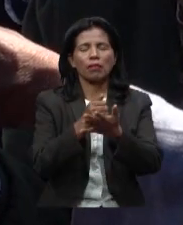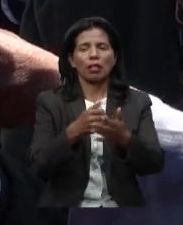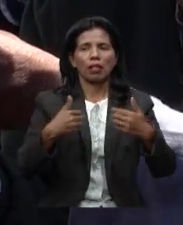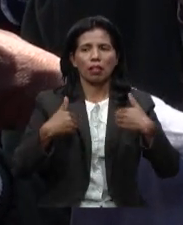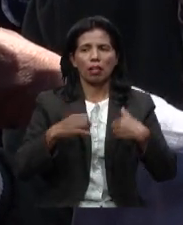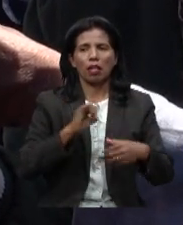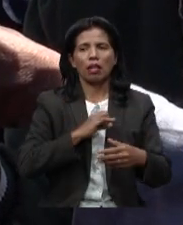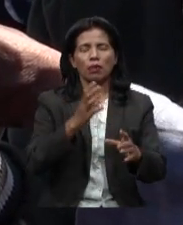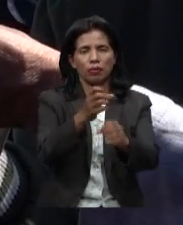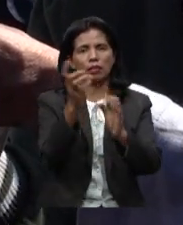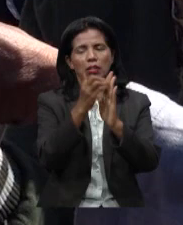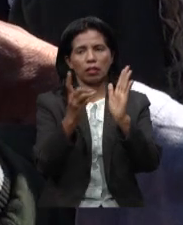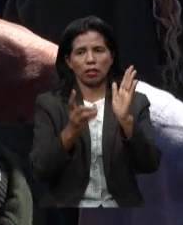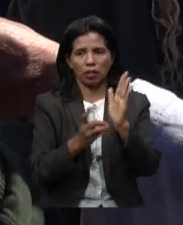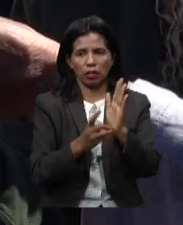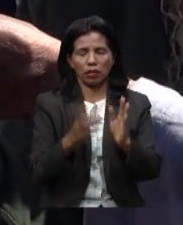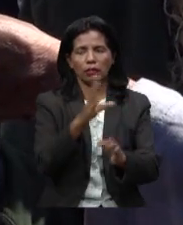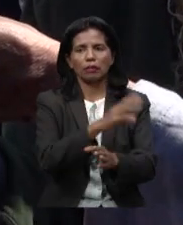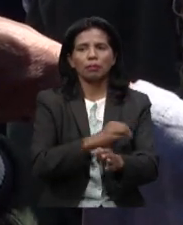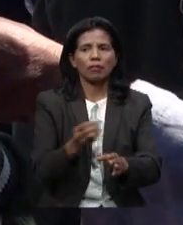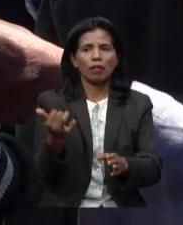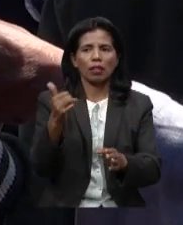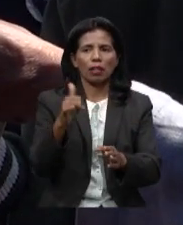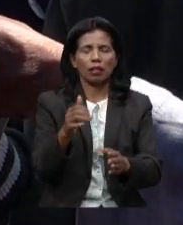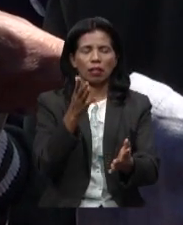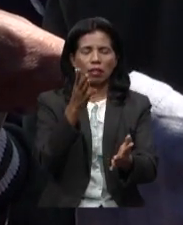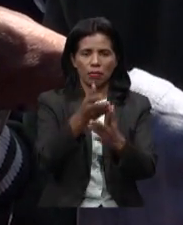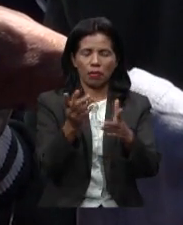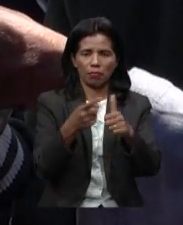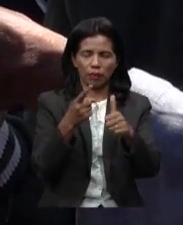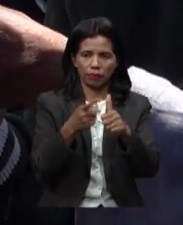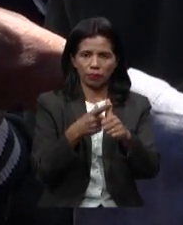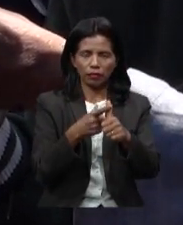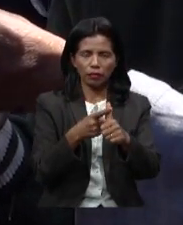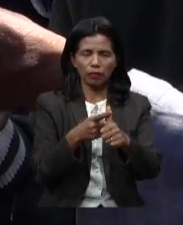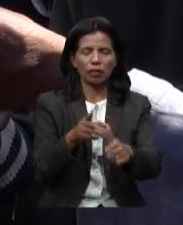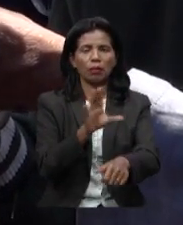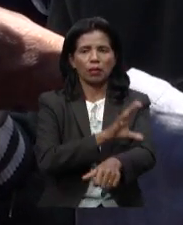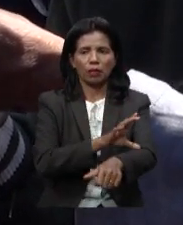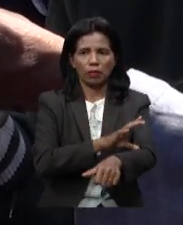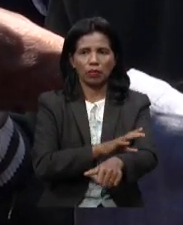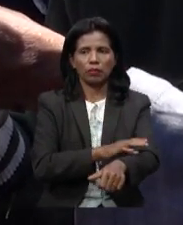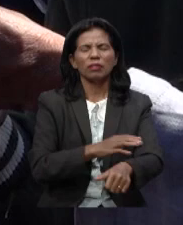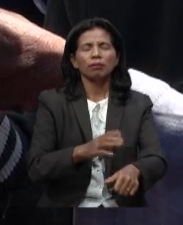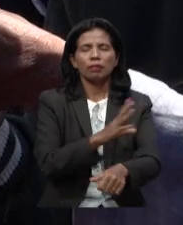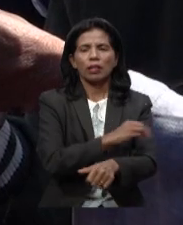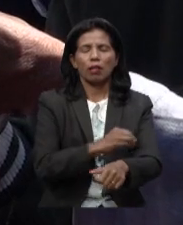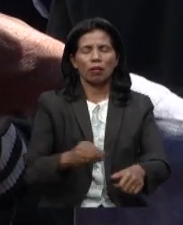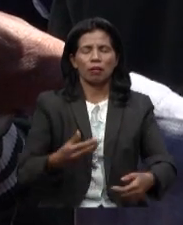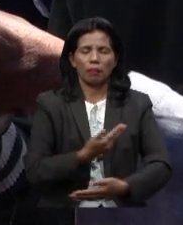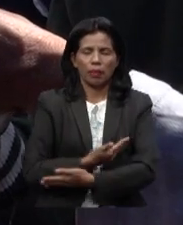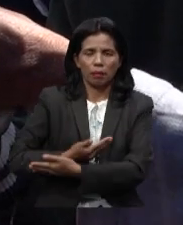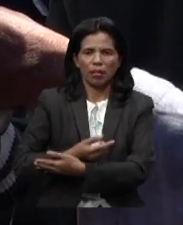hau fo tida be mak tumor one siratu tama uluk iden be maka hola barik bebe matang lahare tam